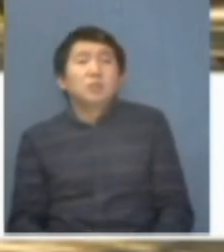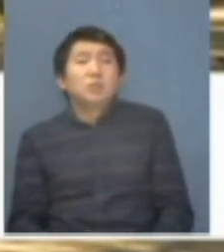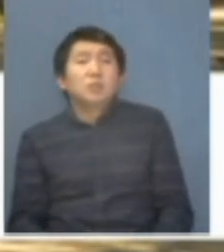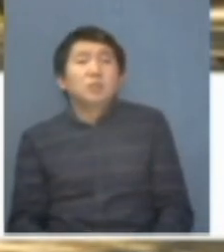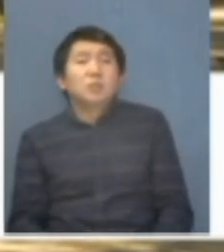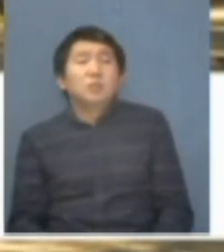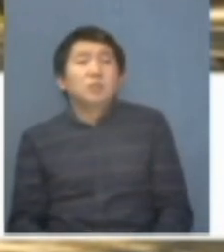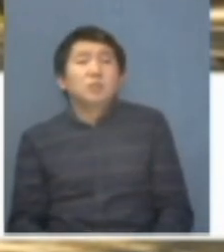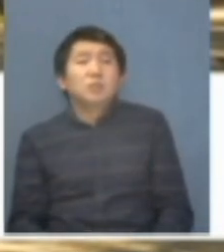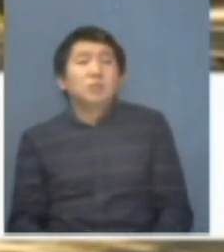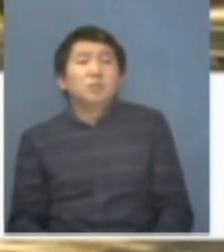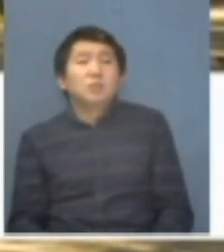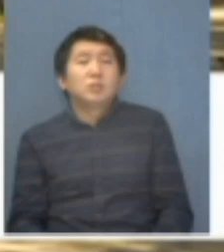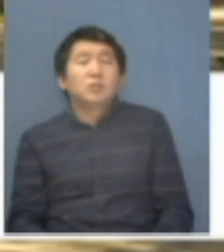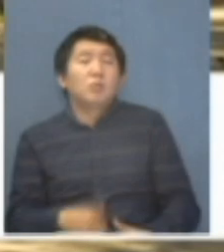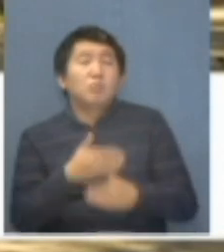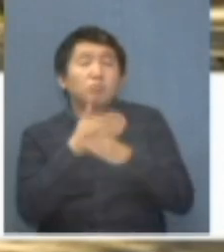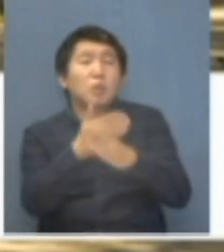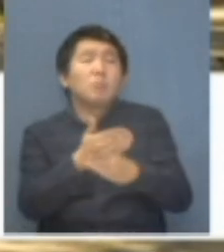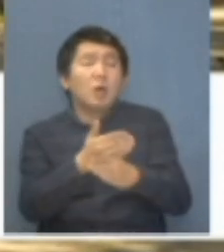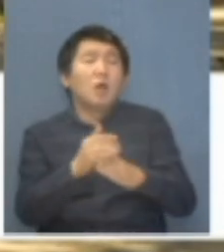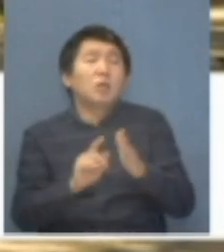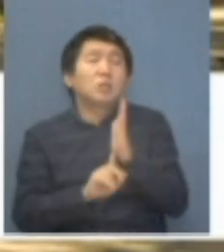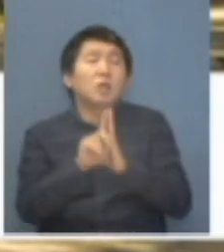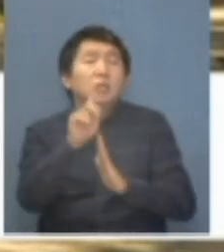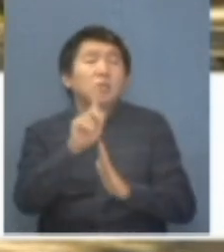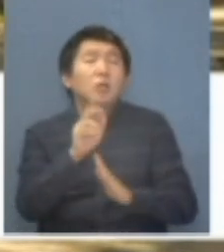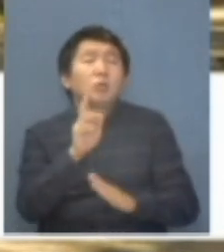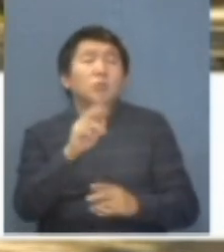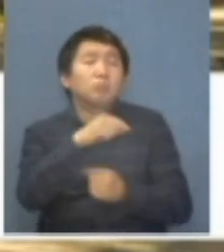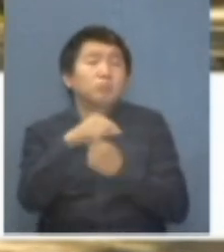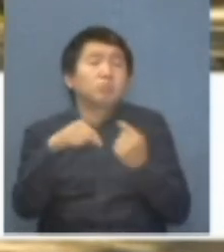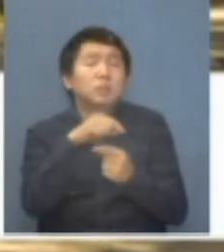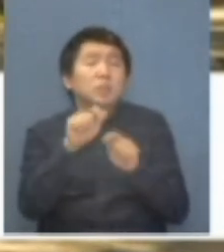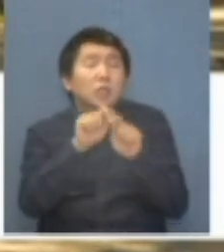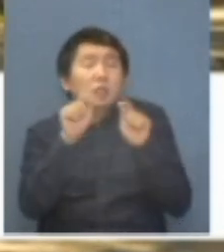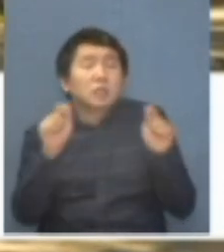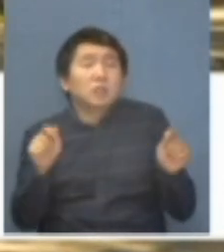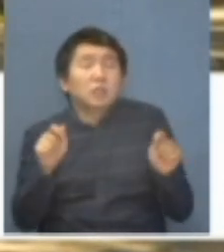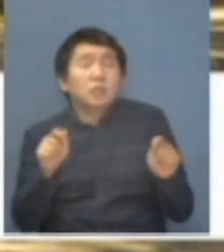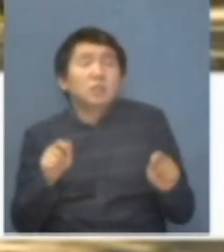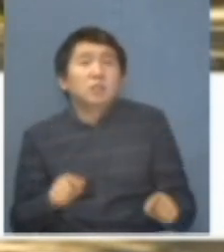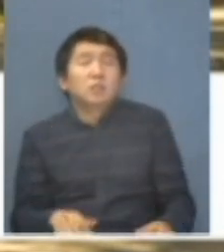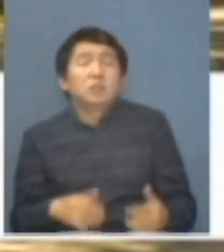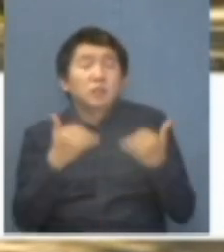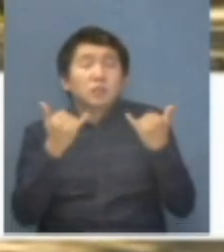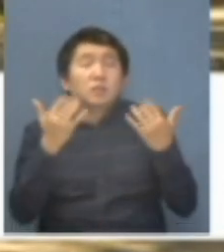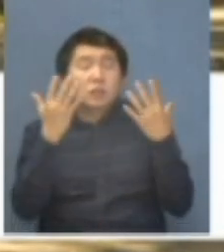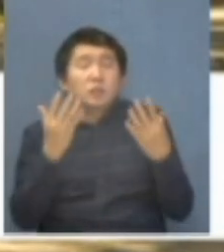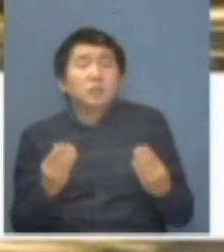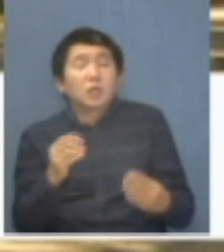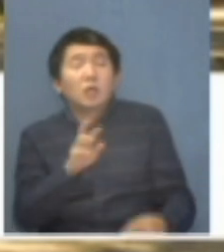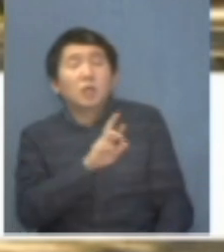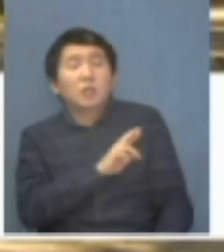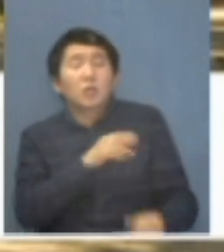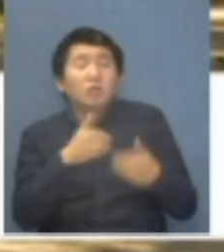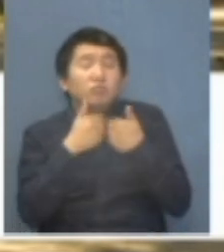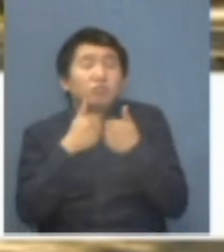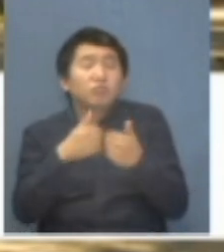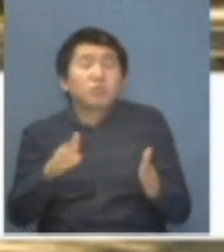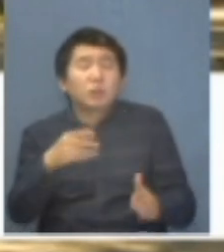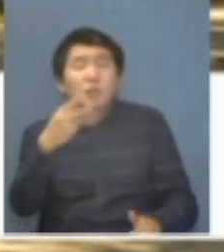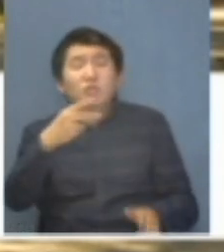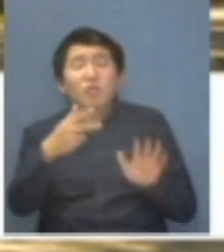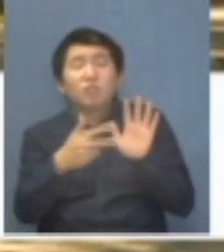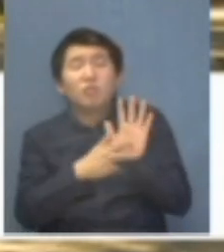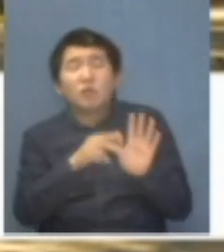поддерживали новых стартаперов. Вот такой идеи в нашей стране еще не было. И в связи с этим на сегодняшний день я выпустил порядка 28